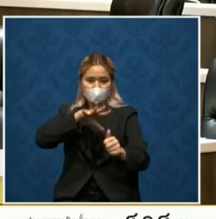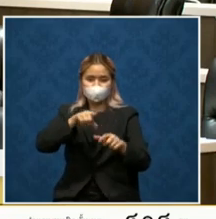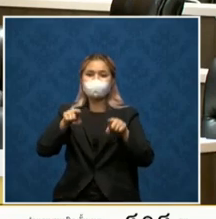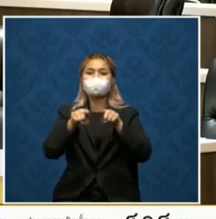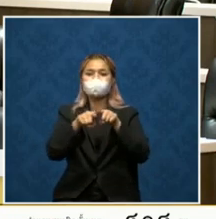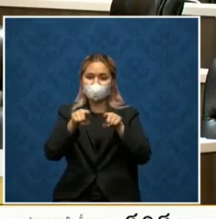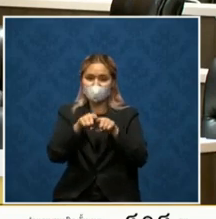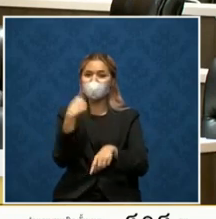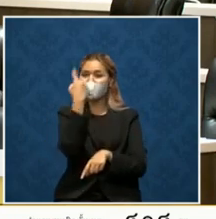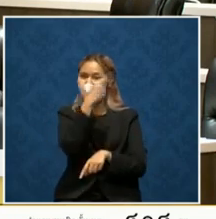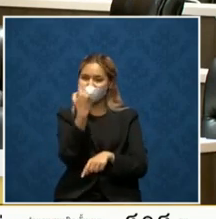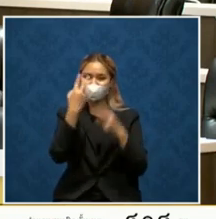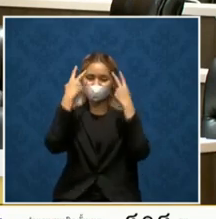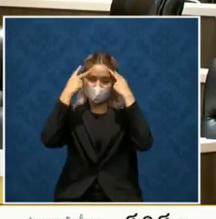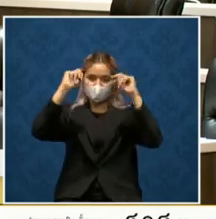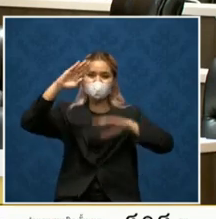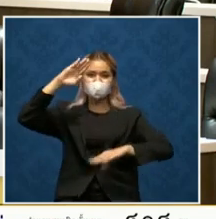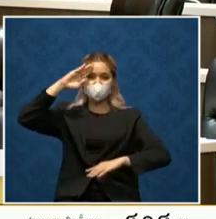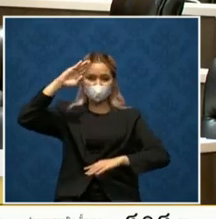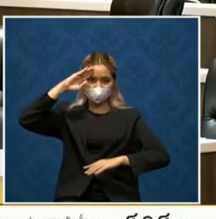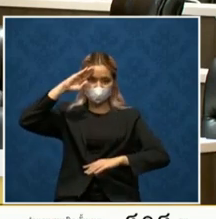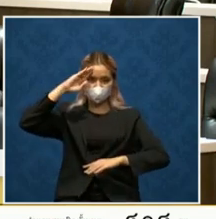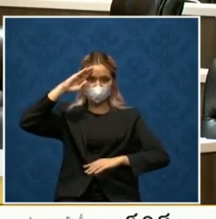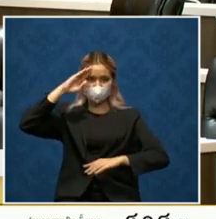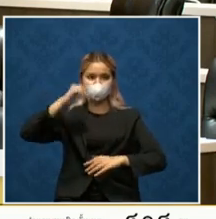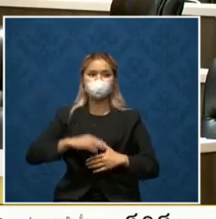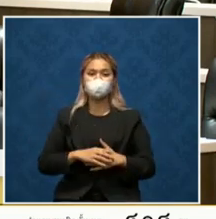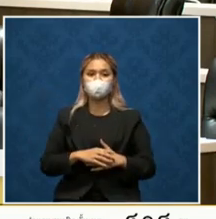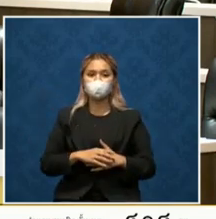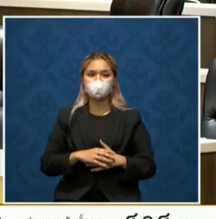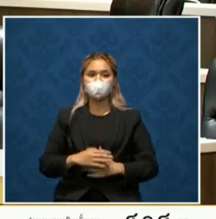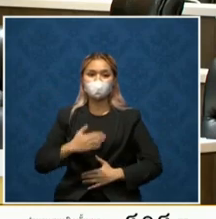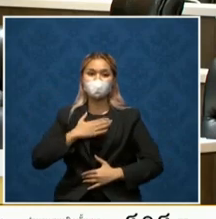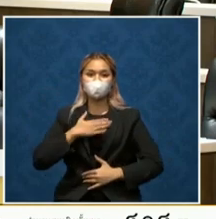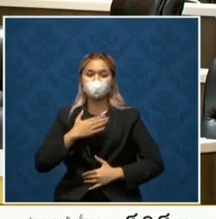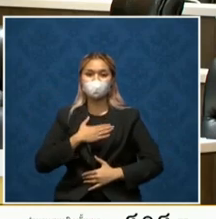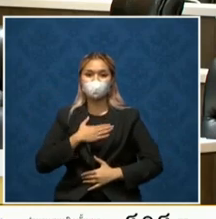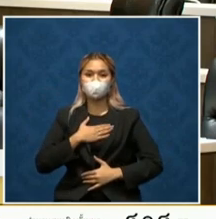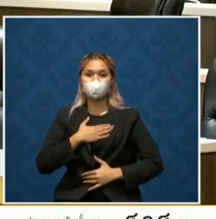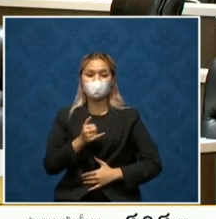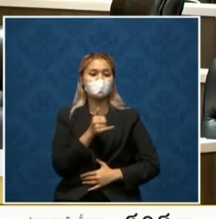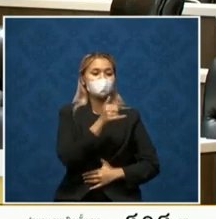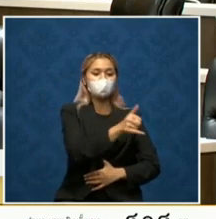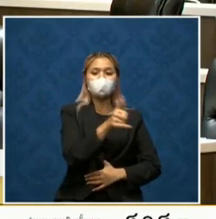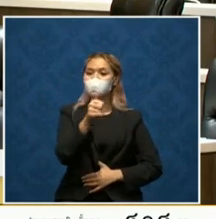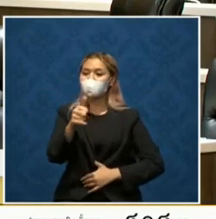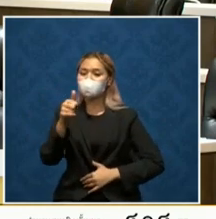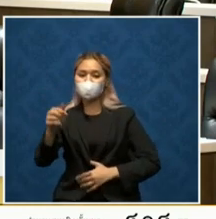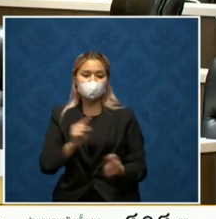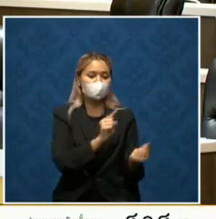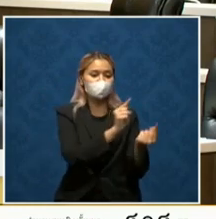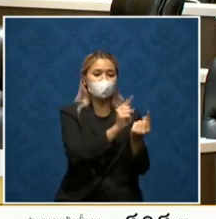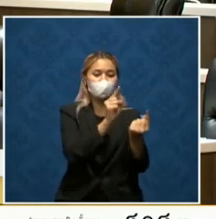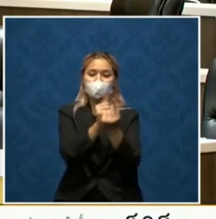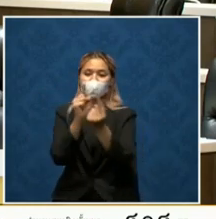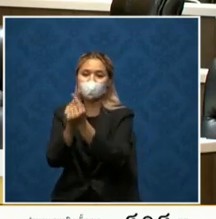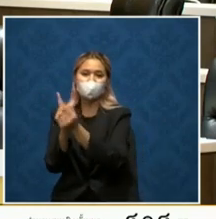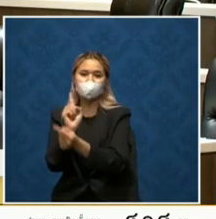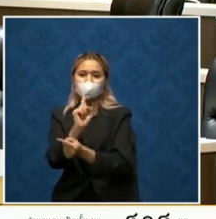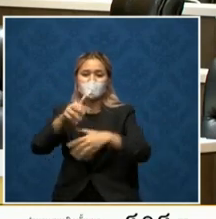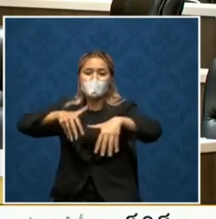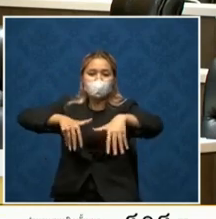นั่นก็คือพลเอกประยุทธ์จันทร์โอชาฉันไปทางไหนนะคะก็พบแต่พี่น้องประชาชนที่ต้อง